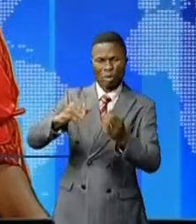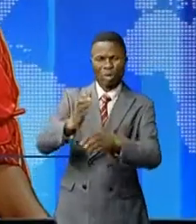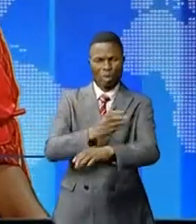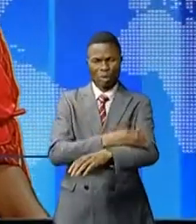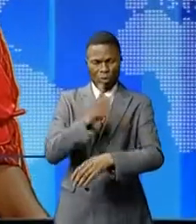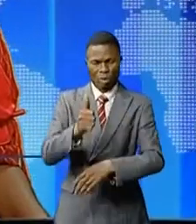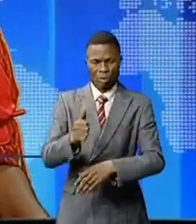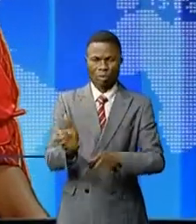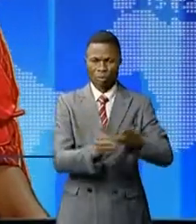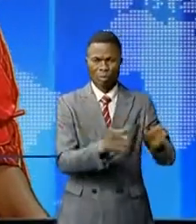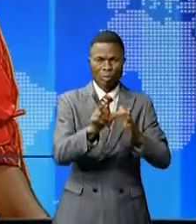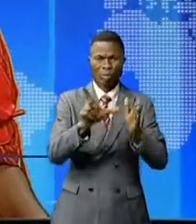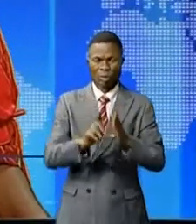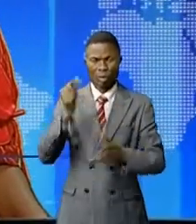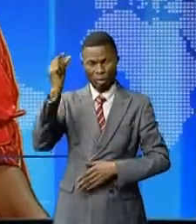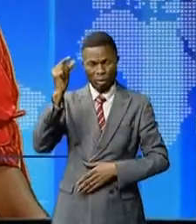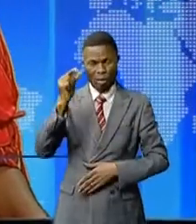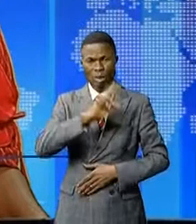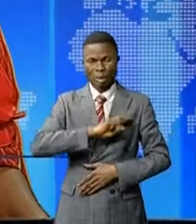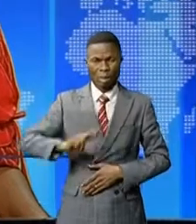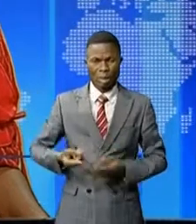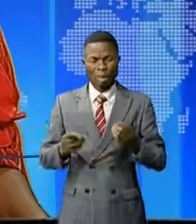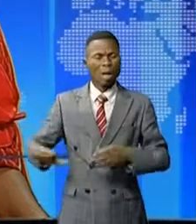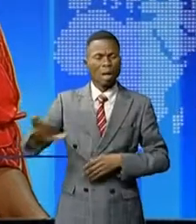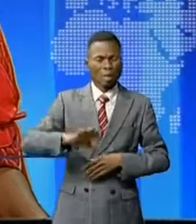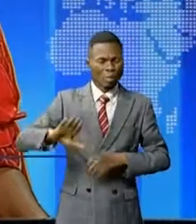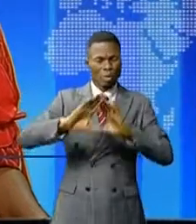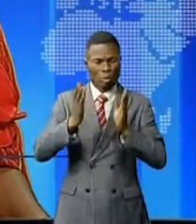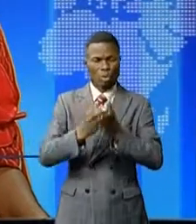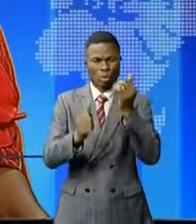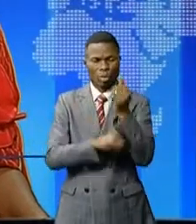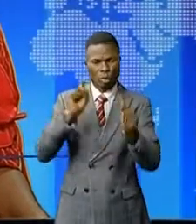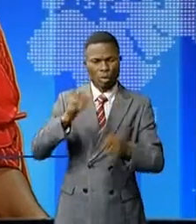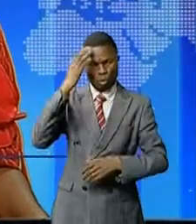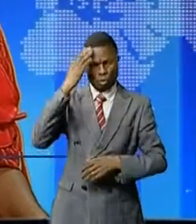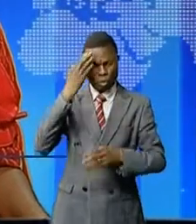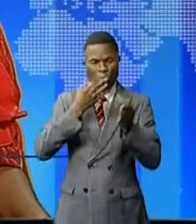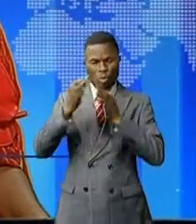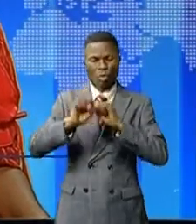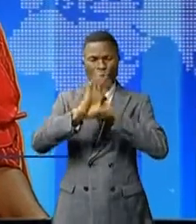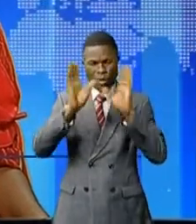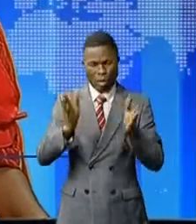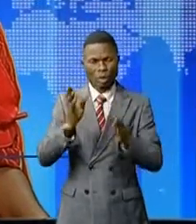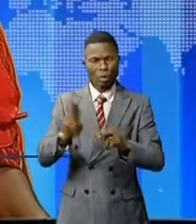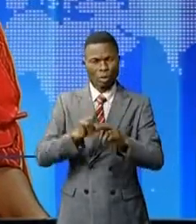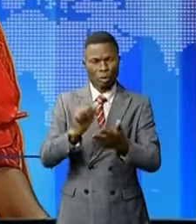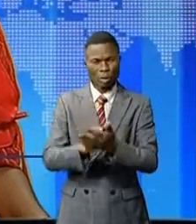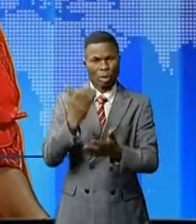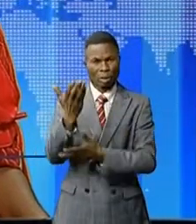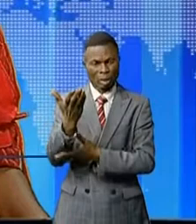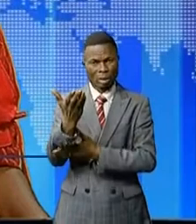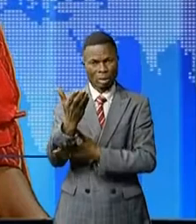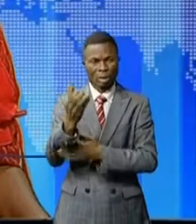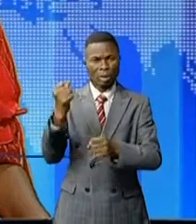Le code minier en RDC doit être connu de tous pour une meilleure interprétation. C'est ce que demande d'ailleurs